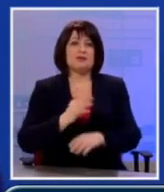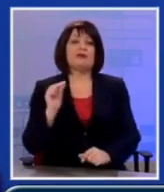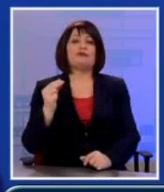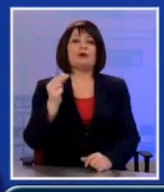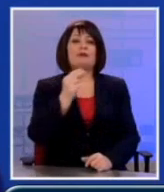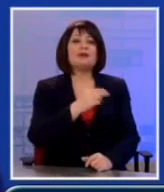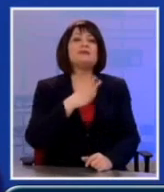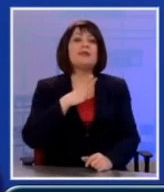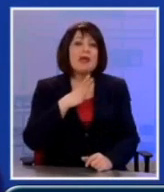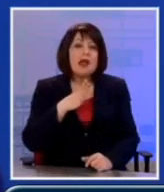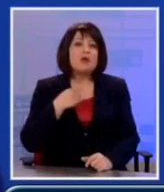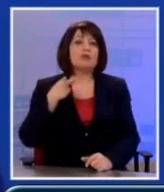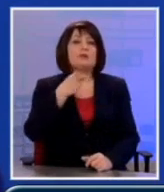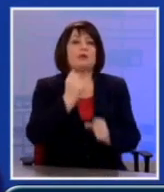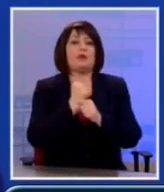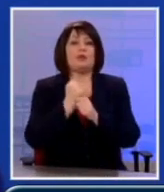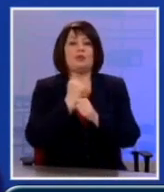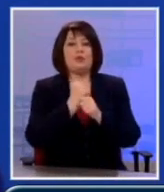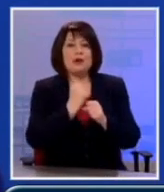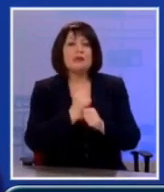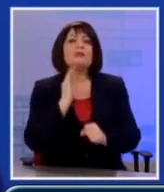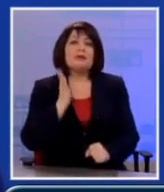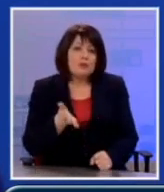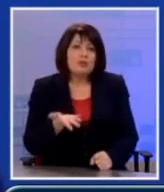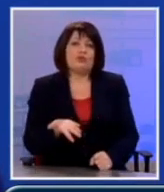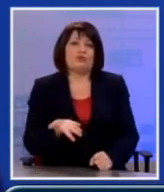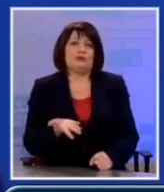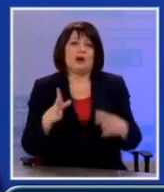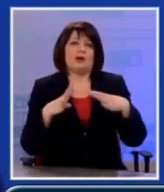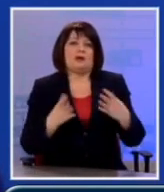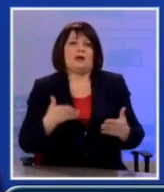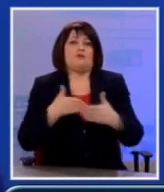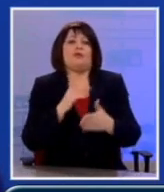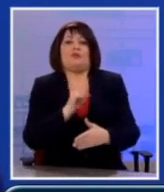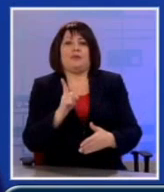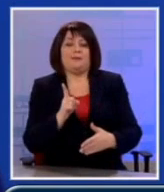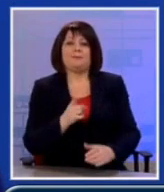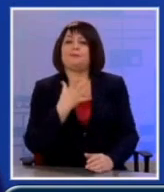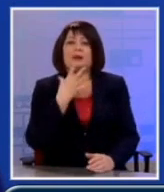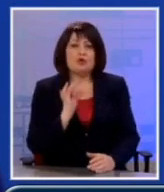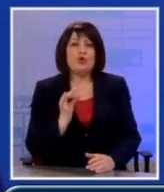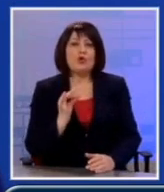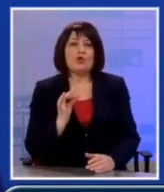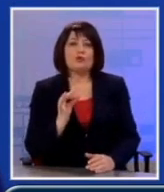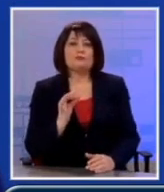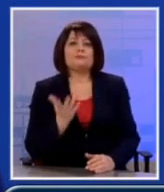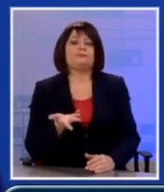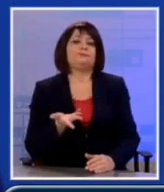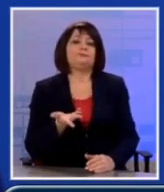που θέλουν να ασκήσουν το έργο τους θα μπορούν να το ασκήσουν ακόλυτα, διότι δεν έχει νόημα